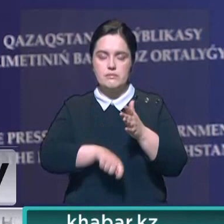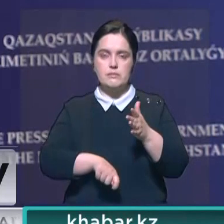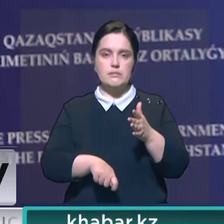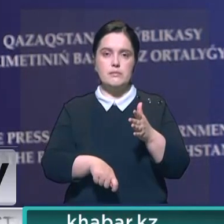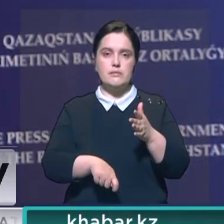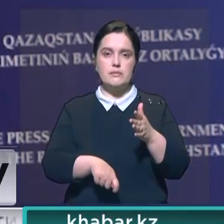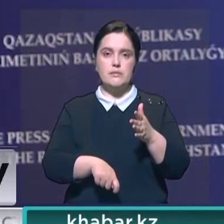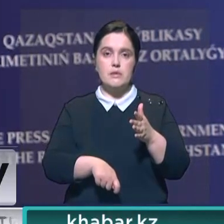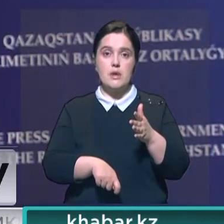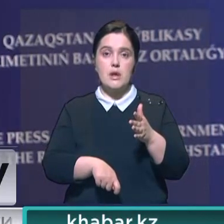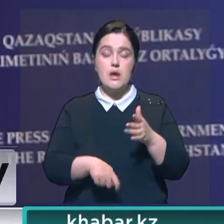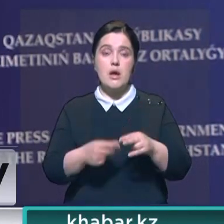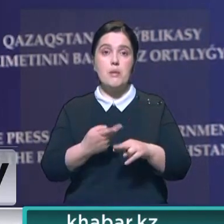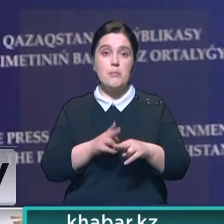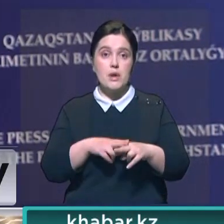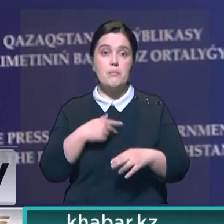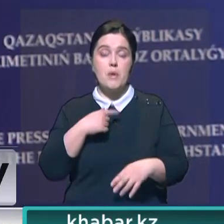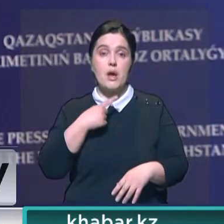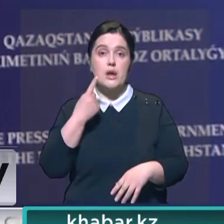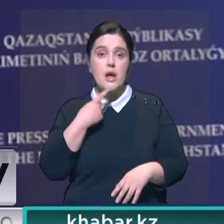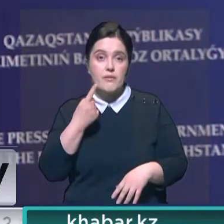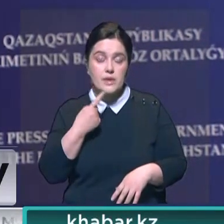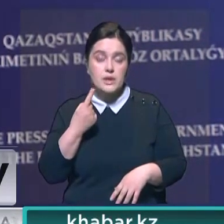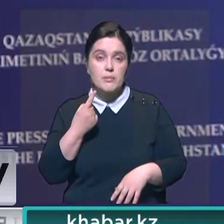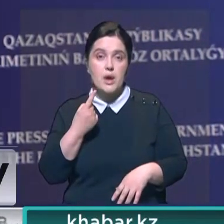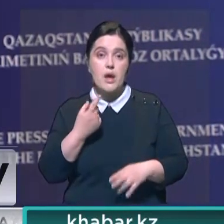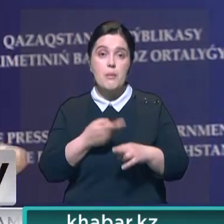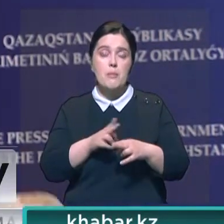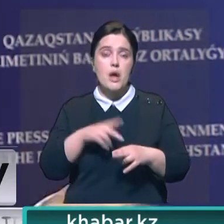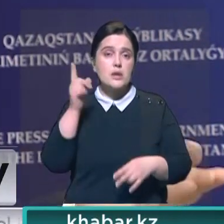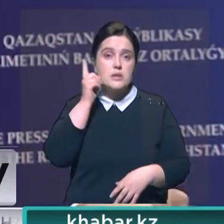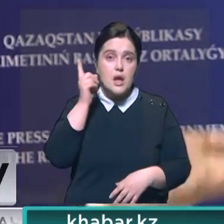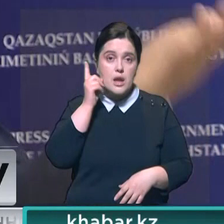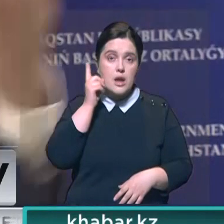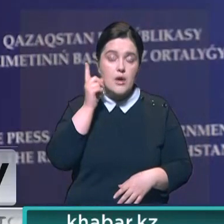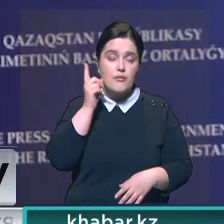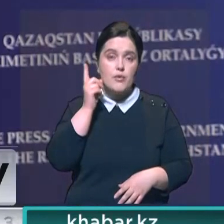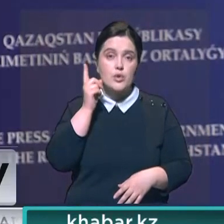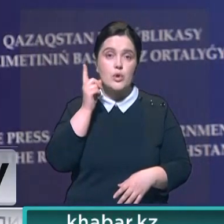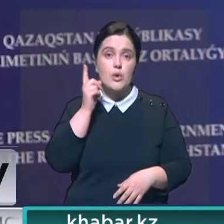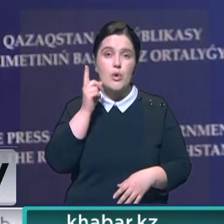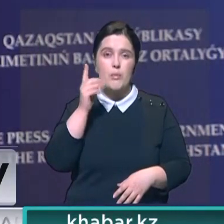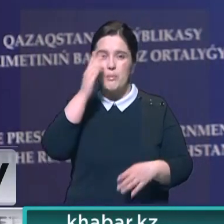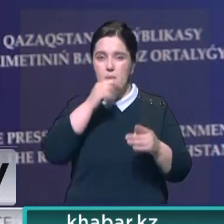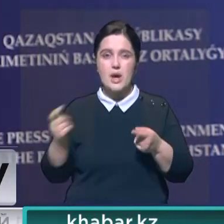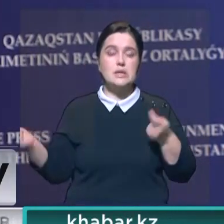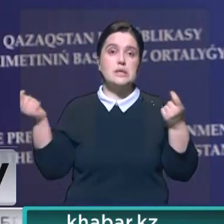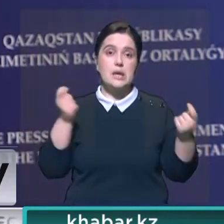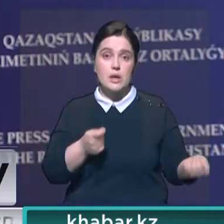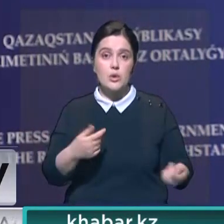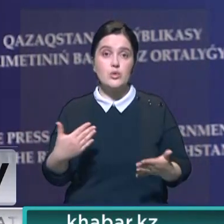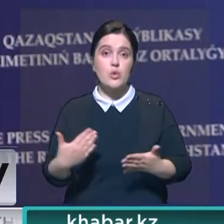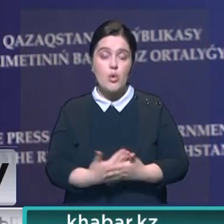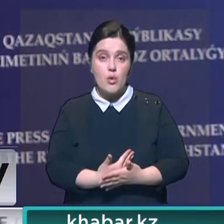произведена то есть Поэтому мы И говорим что эти телефоны которые заведены будет по серым схемам новые